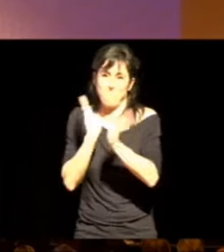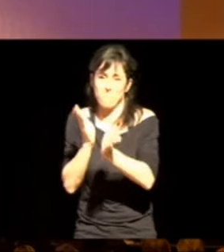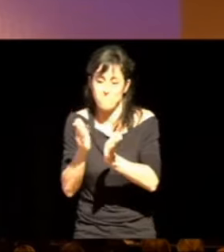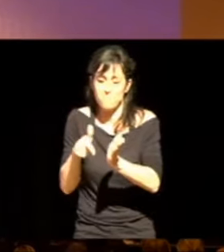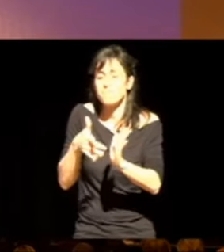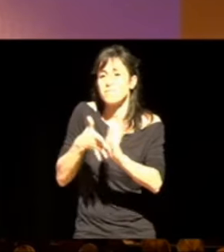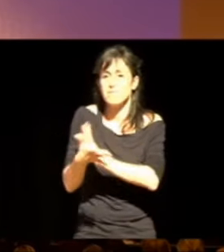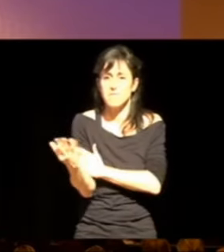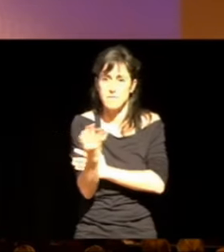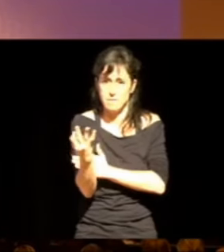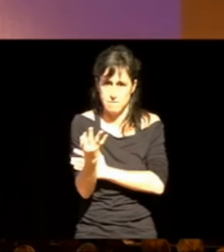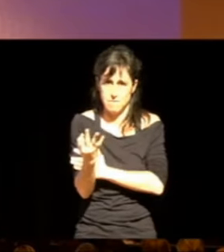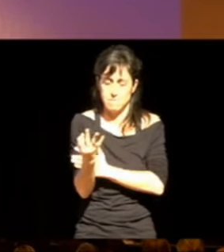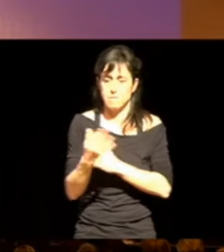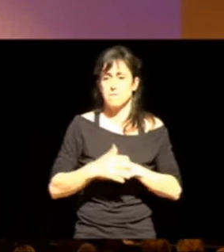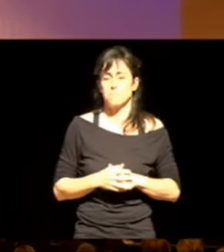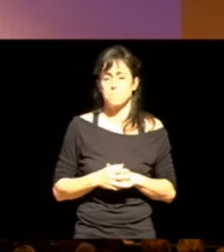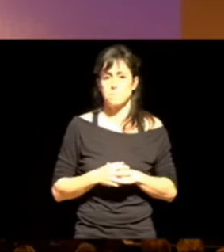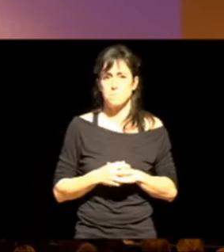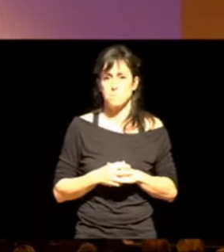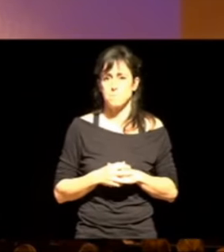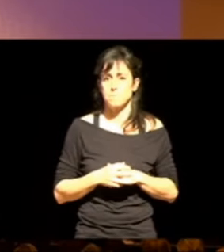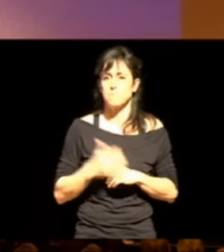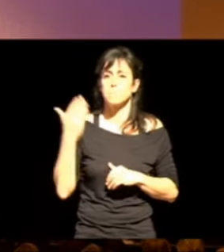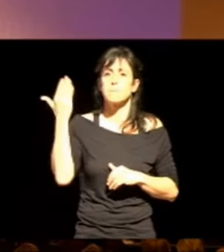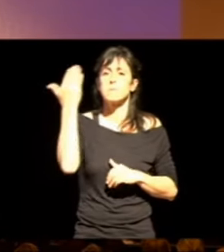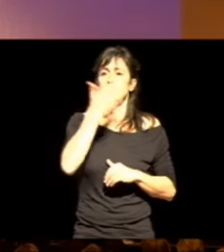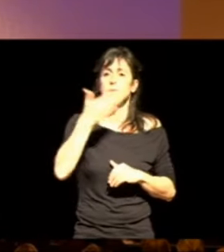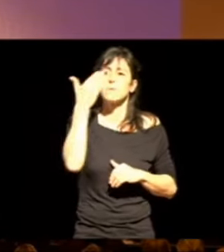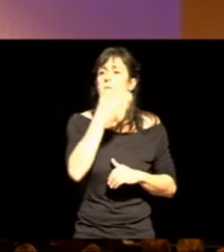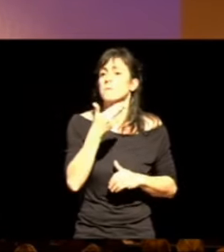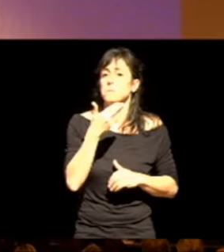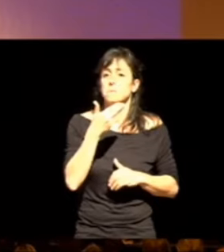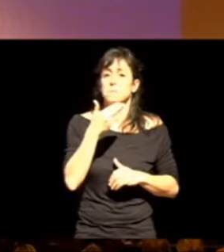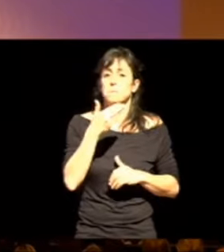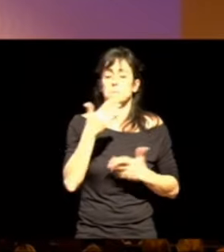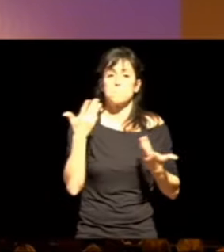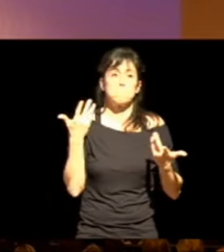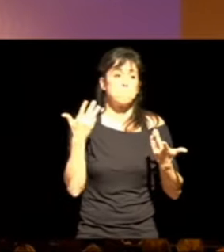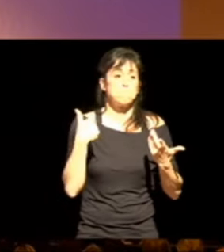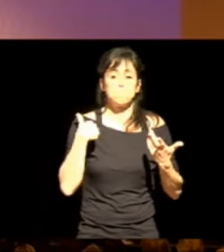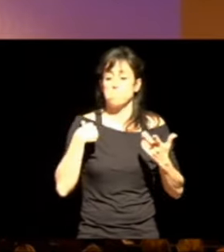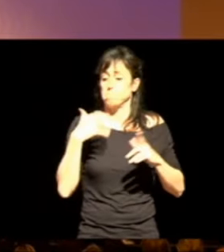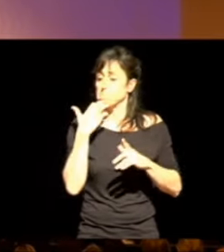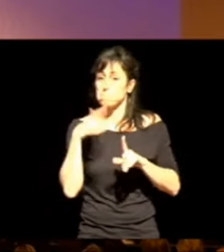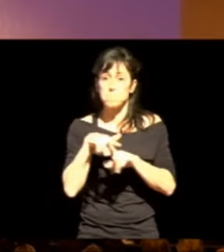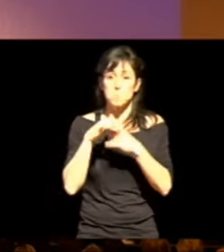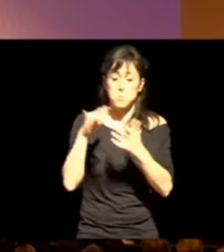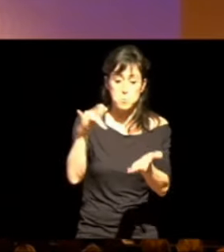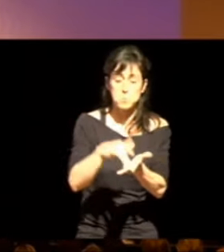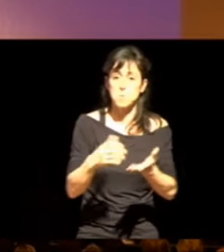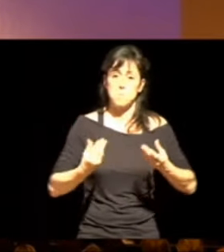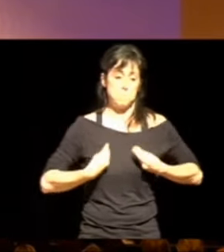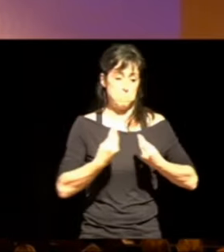esku hartze horrekin da ikastetxeek ezin dutela jarrera pasibo bat izan, bai? Bizikidetza